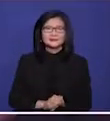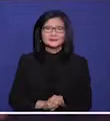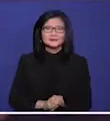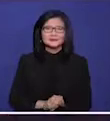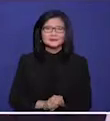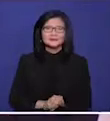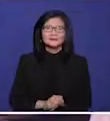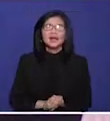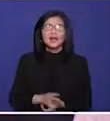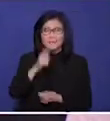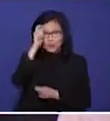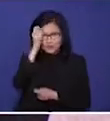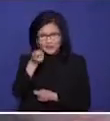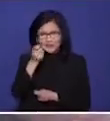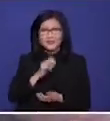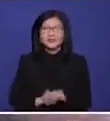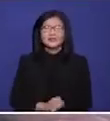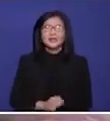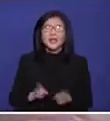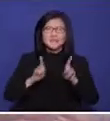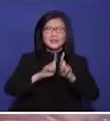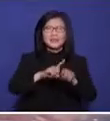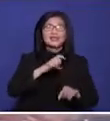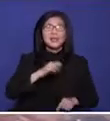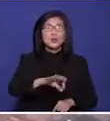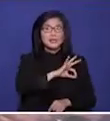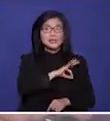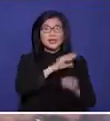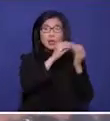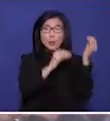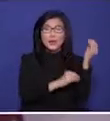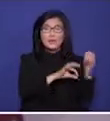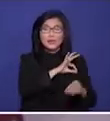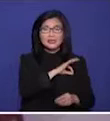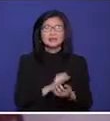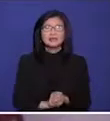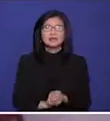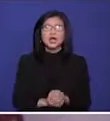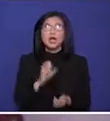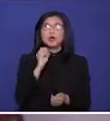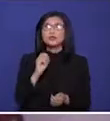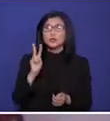Yang kami hormati, pasangan calon presiden dan wakil presiden nomor urut